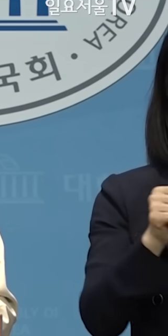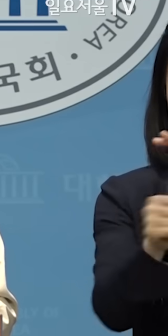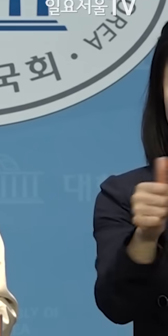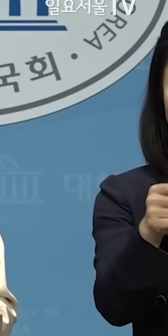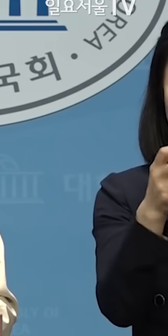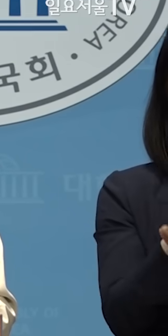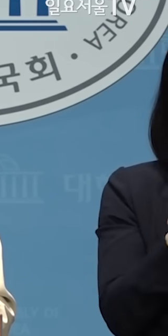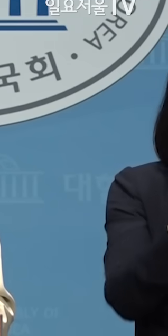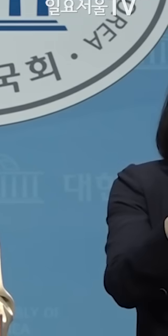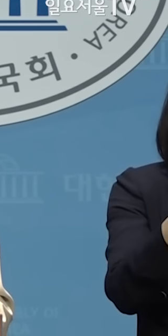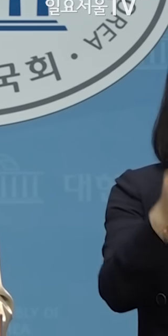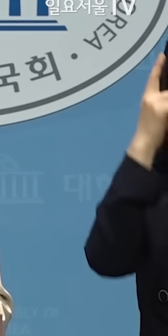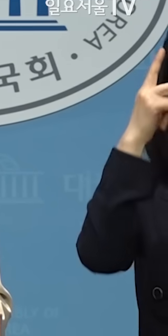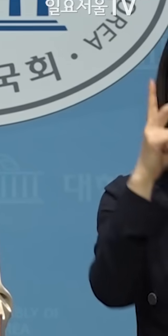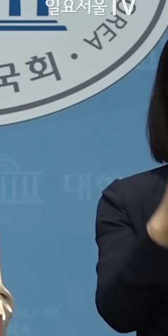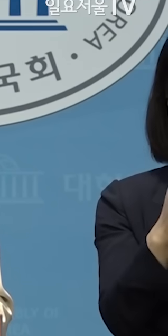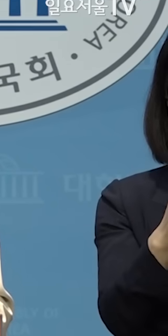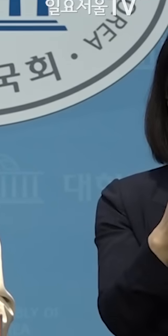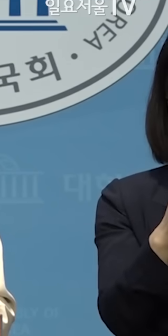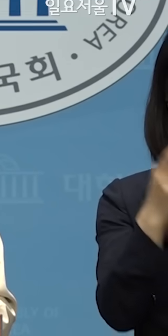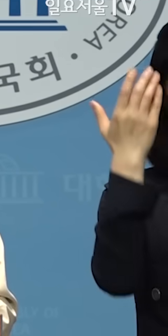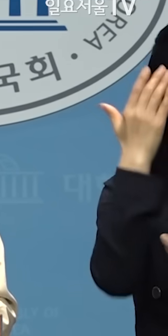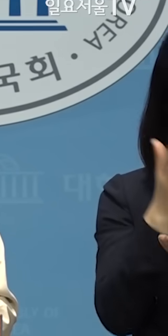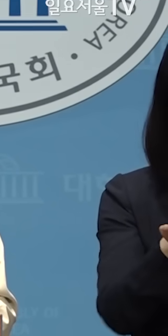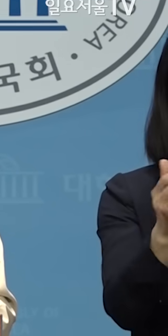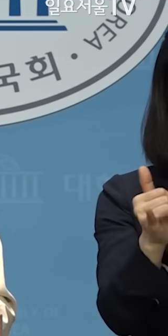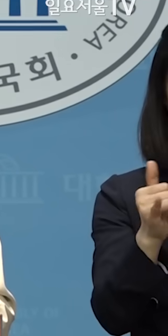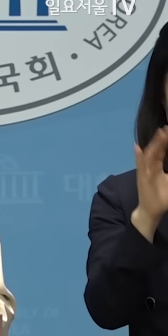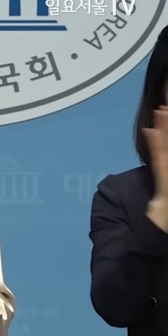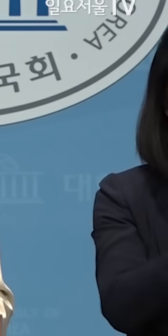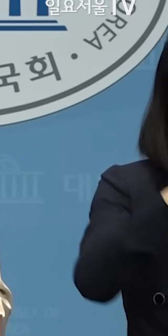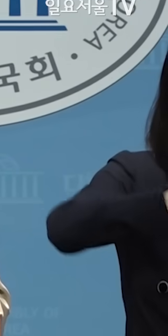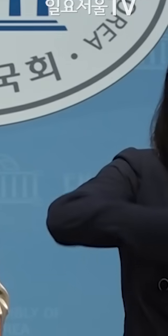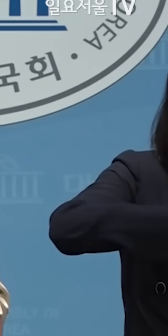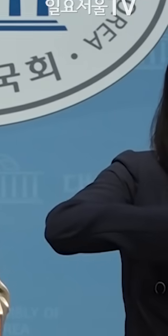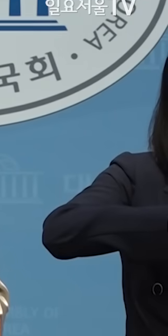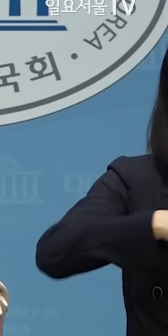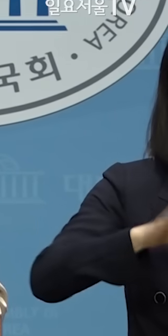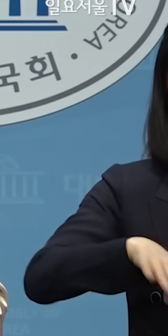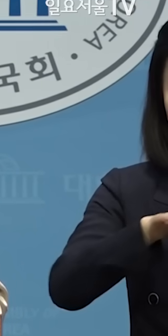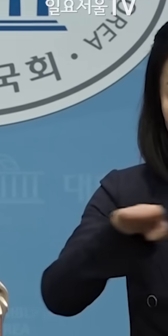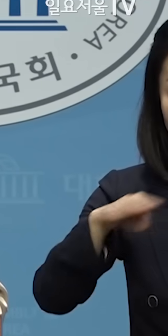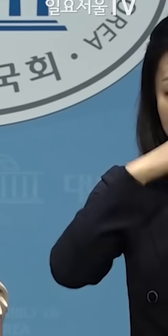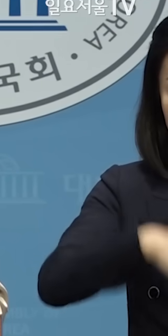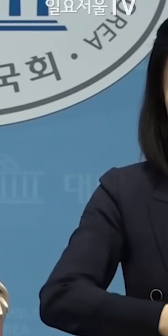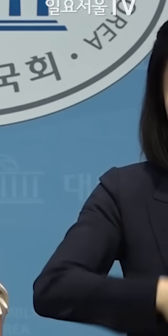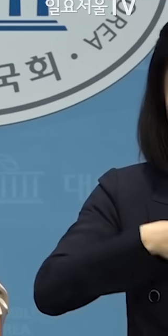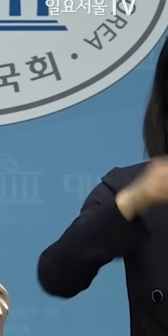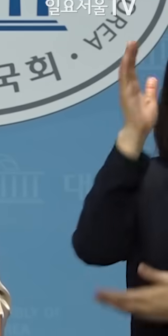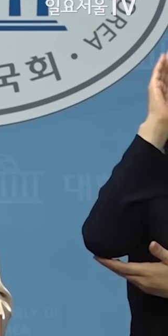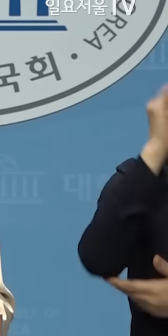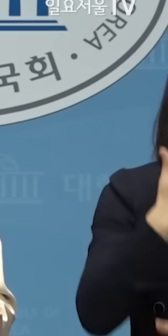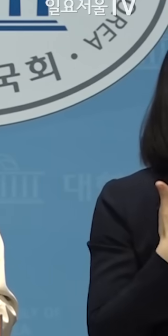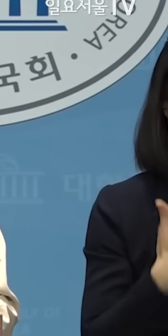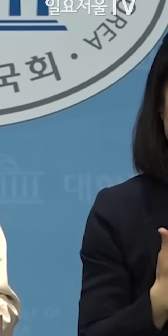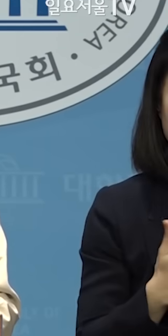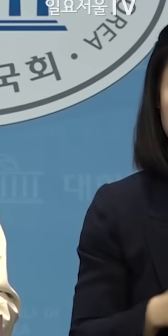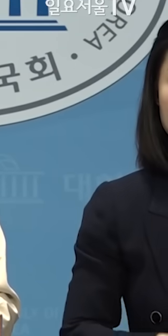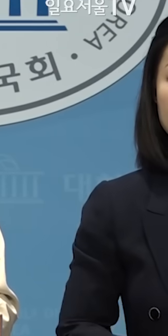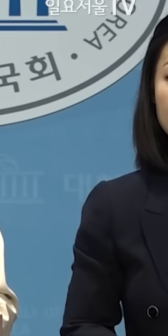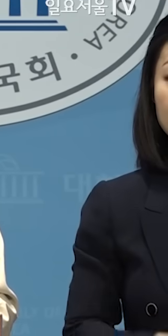전공한 학자이자 교수로서 학생들에게 법을 가르치며 공정과 정의를 부르짖던 바